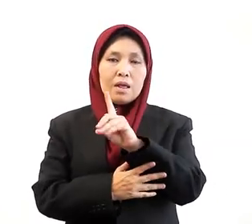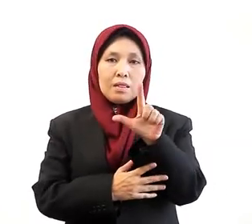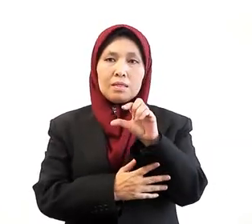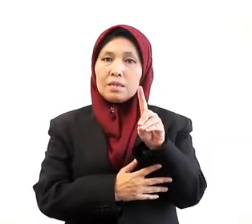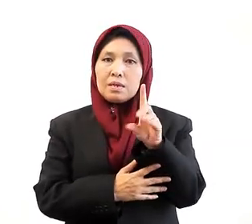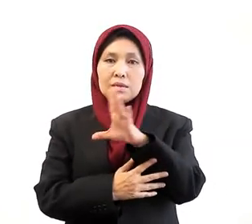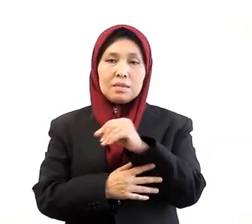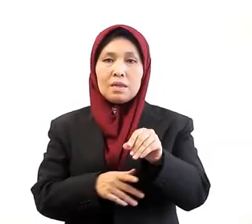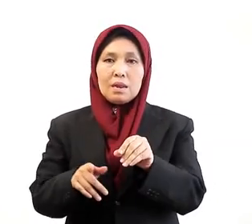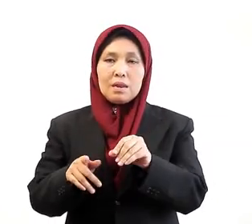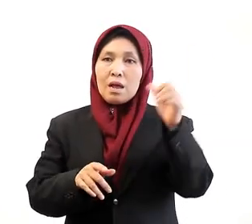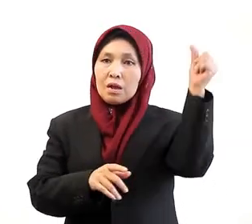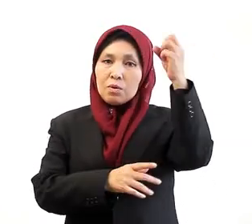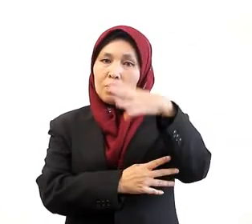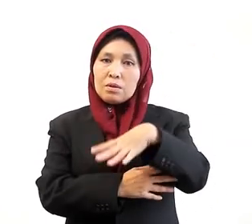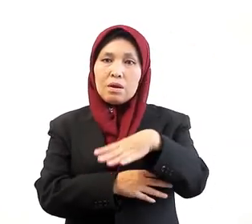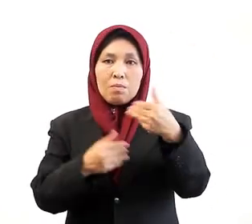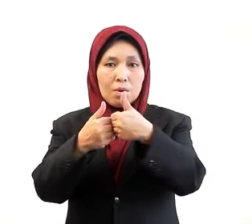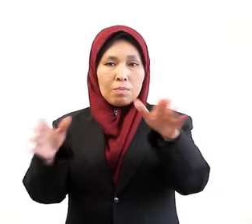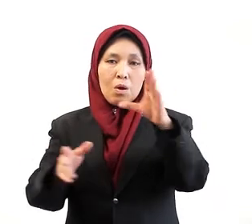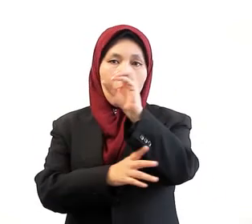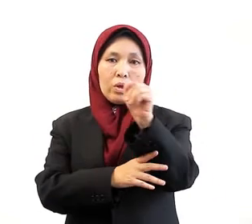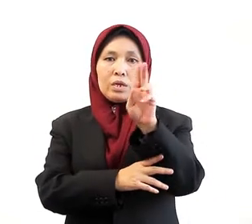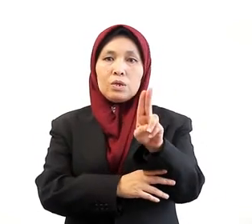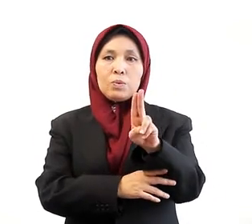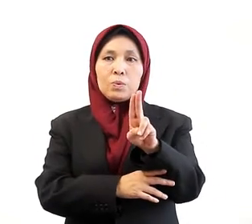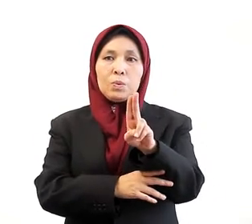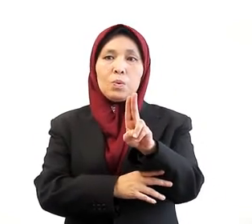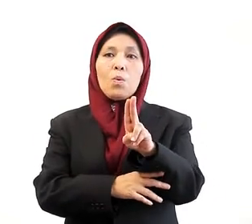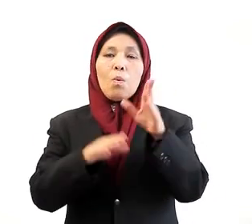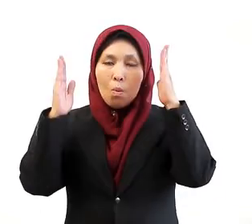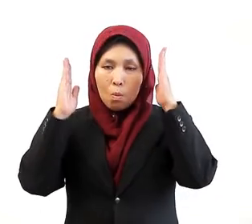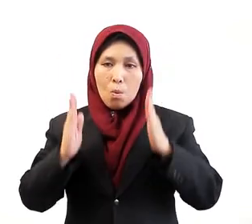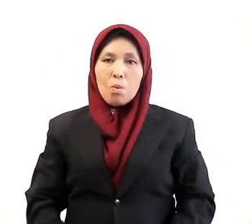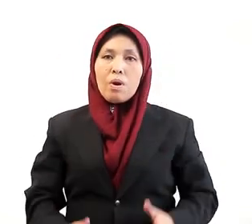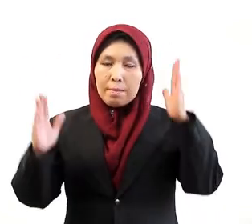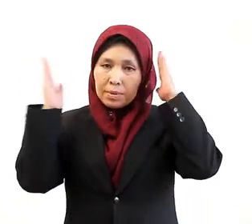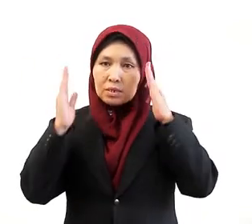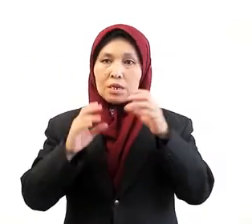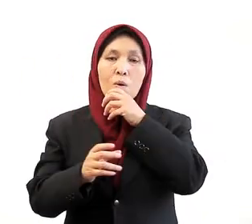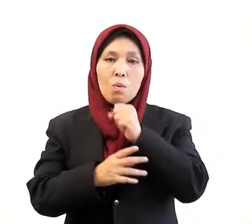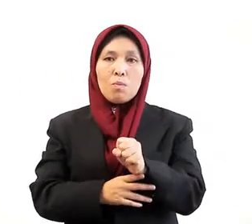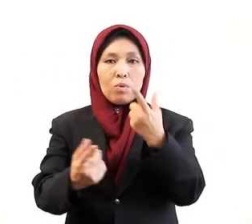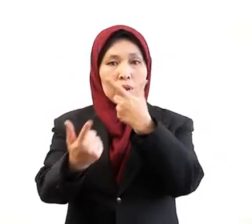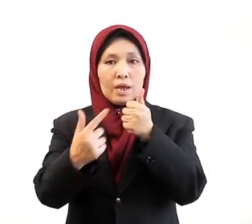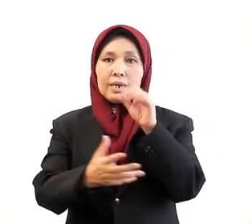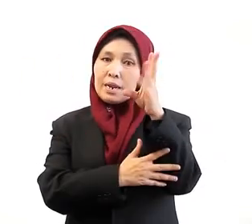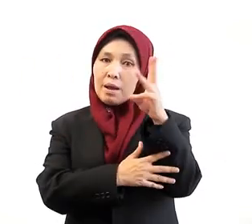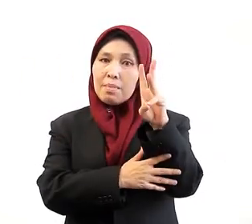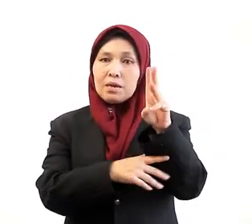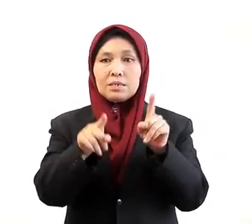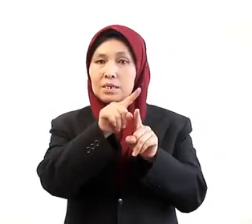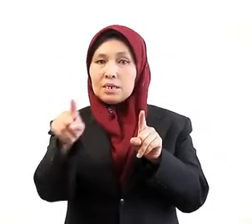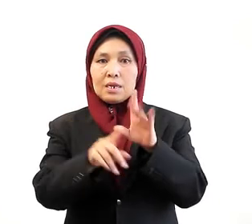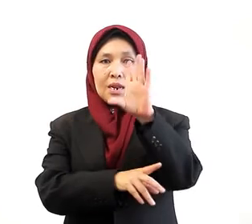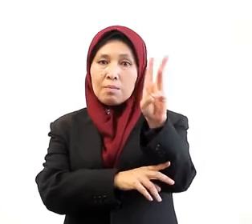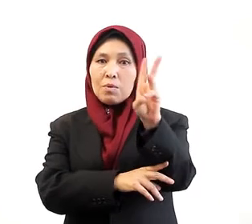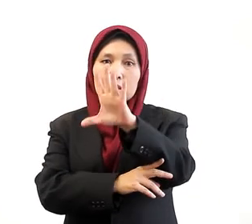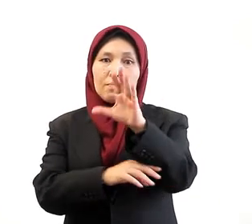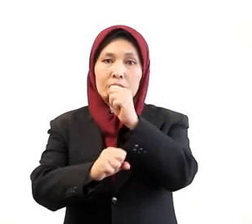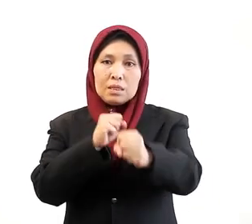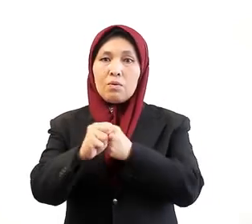AgroNurani terbuka kepada golongan OKU warga negara Malaysia yang berumur dari 16 hingga 65 tahun